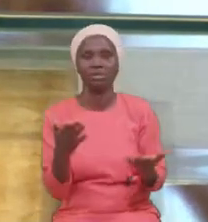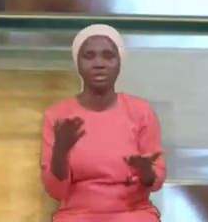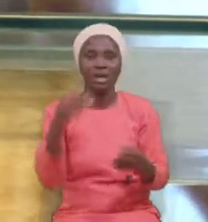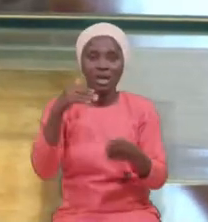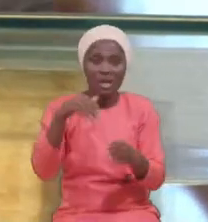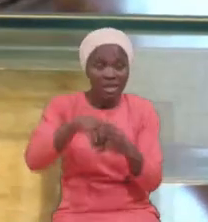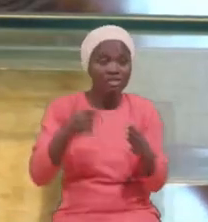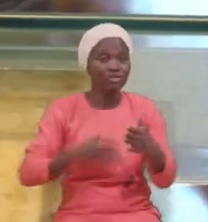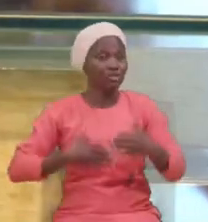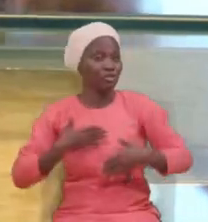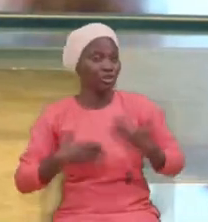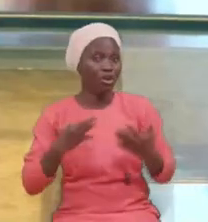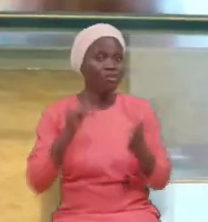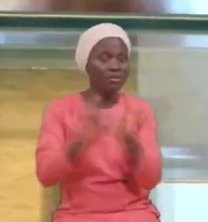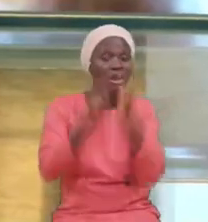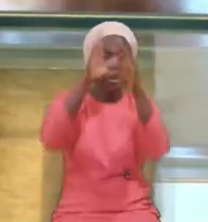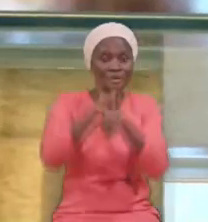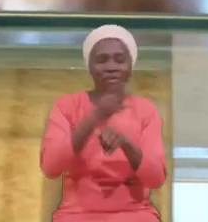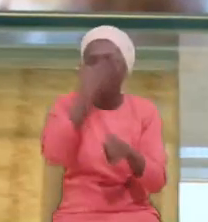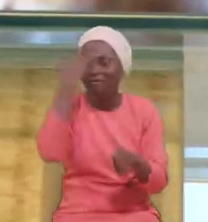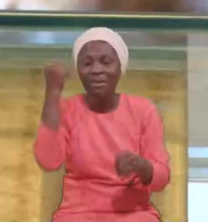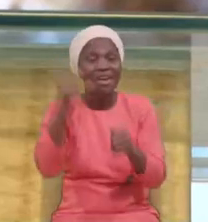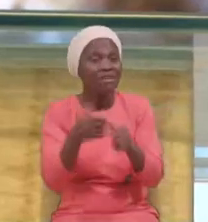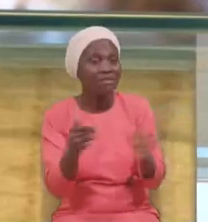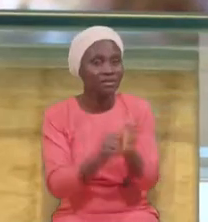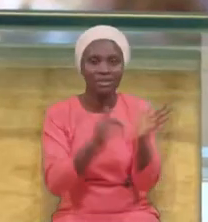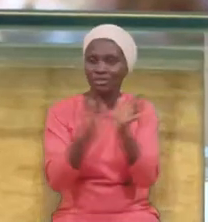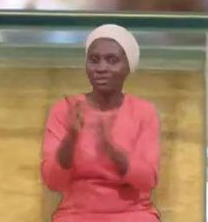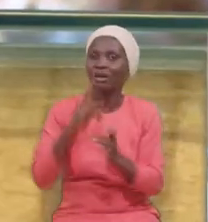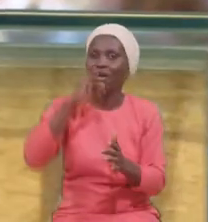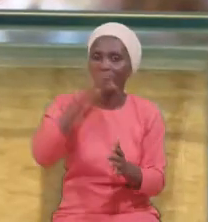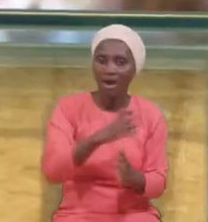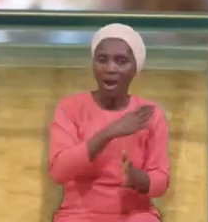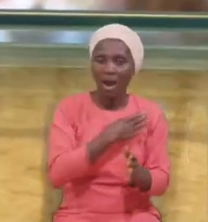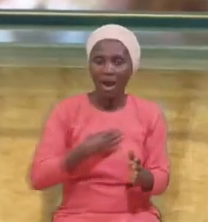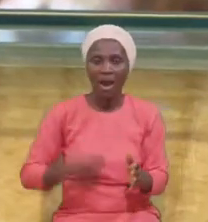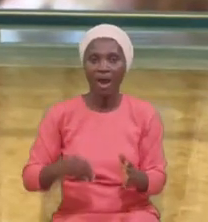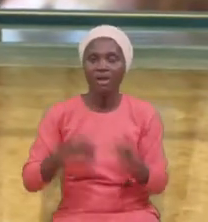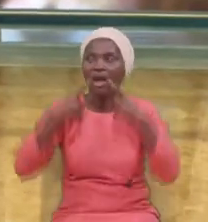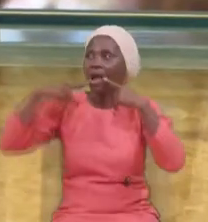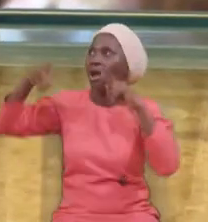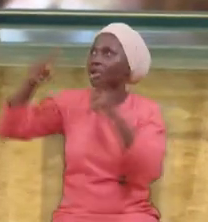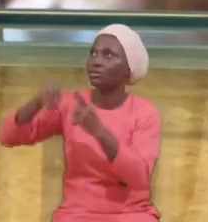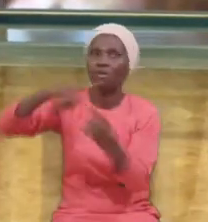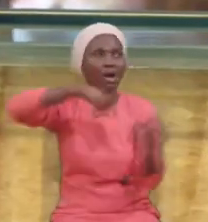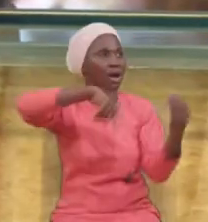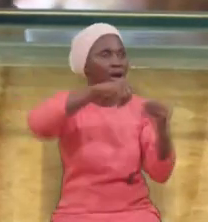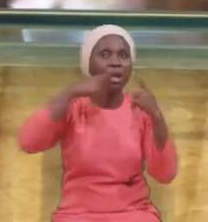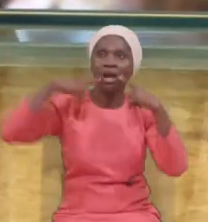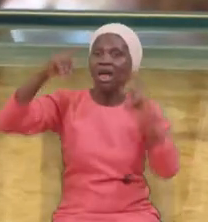le dire à toute la nation. Et l'homme n'a pas compris la joie du miracle. Il a tout oublié ce que Jésus a dit et il